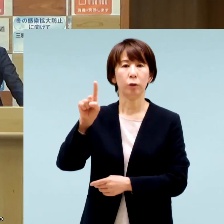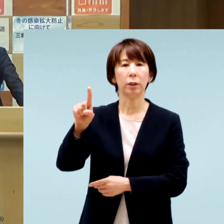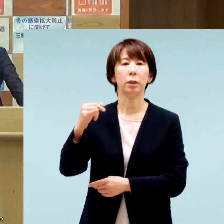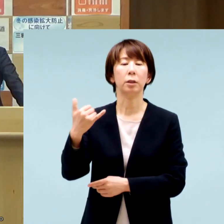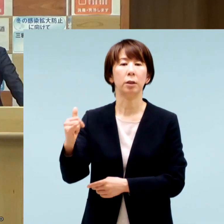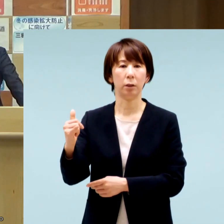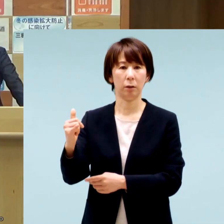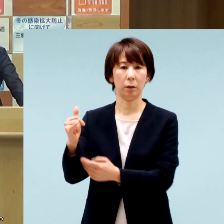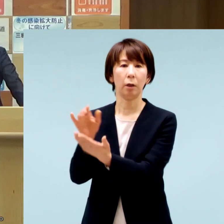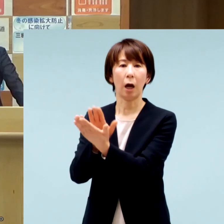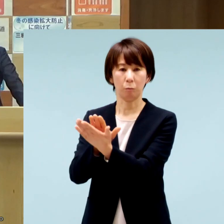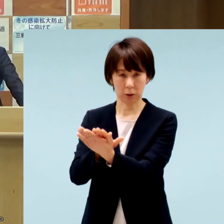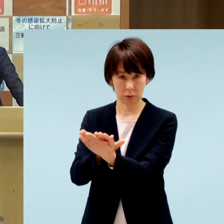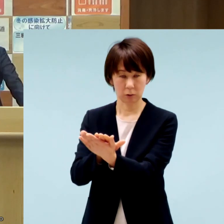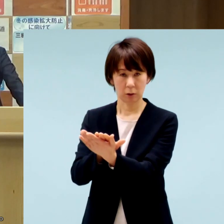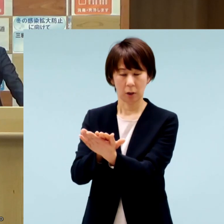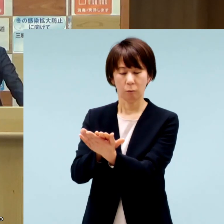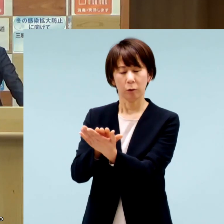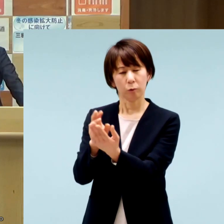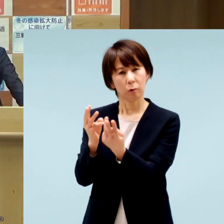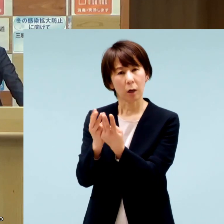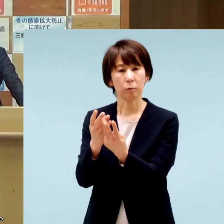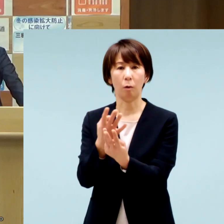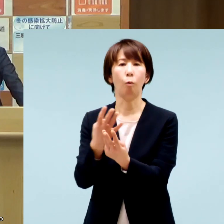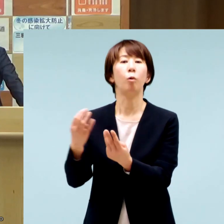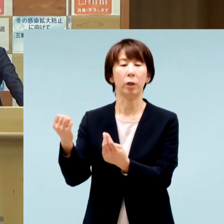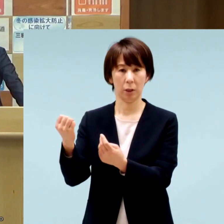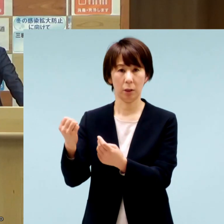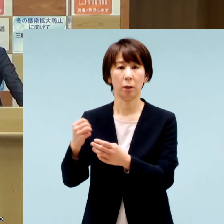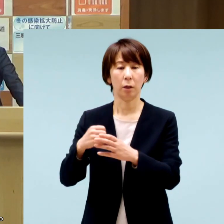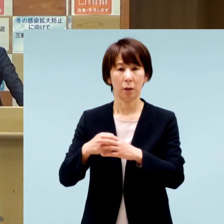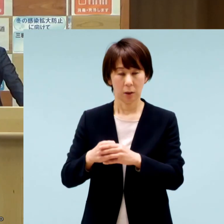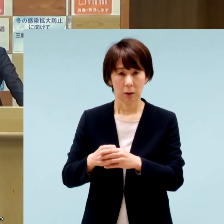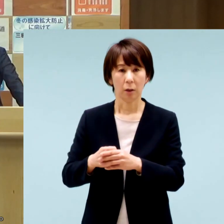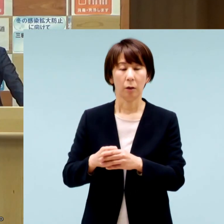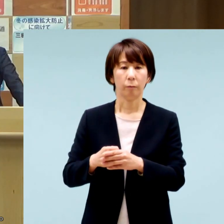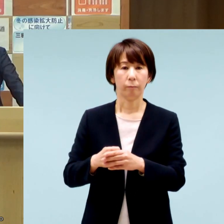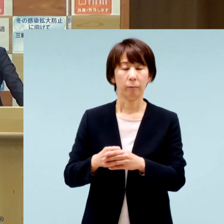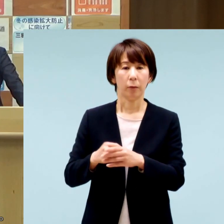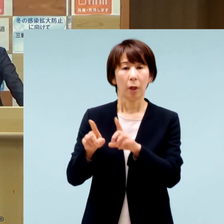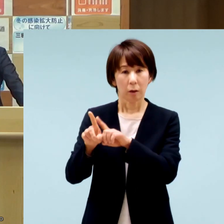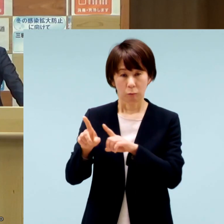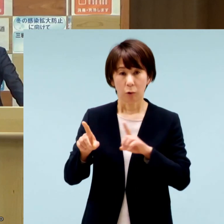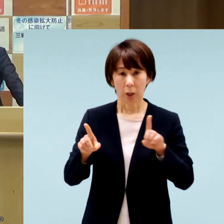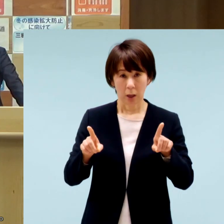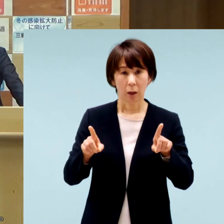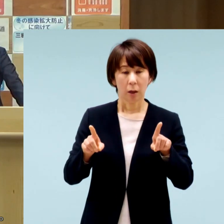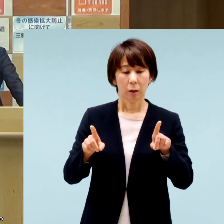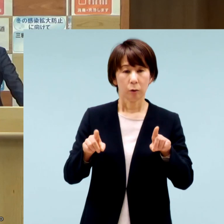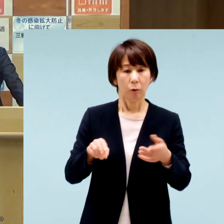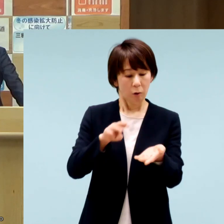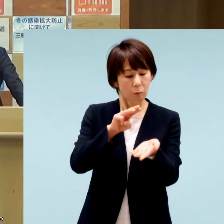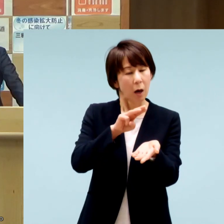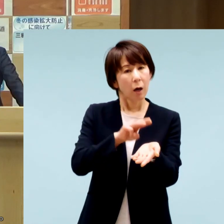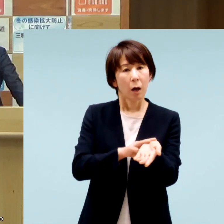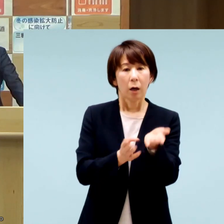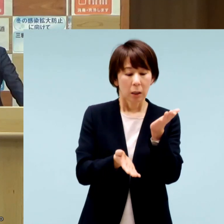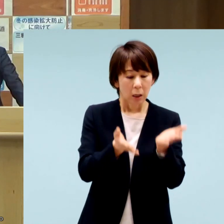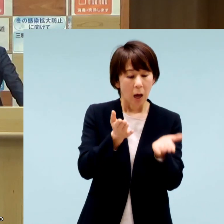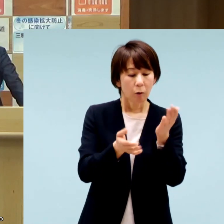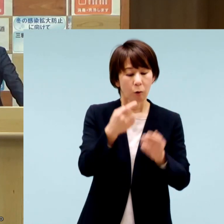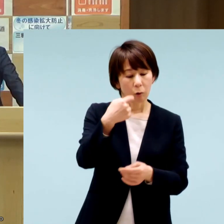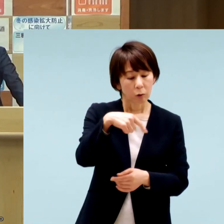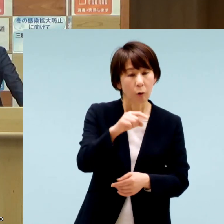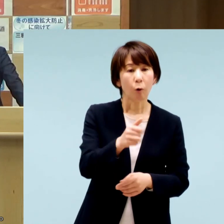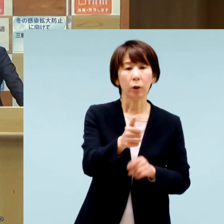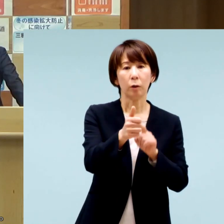で、まあ、対象となる教員の方たちが多い中で一方で看護教員自体が採用